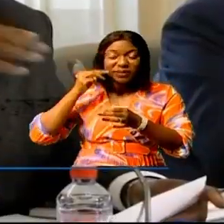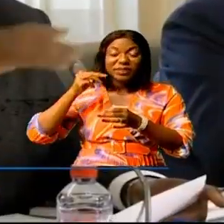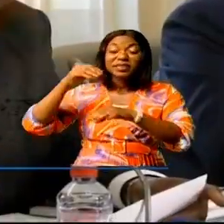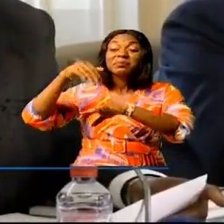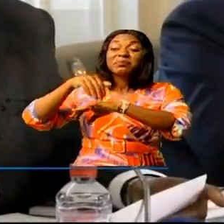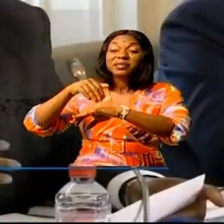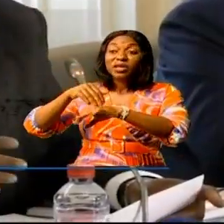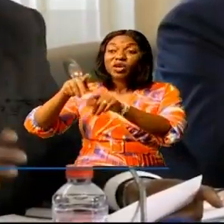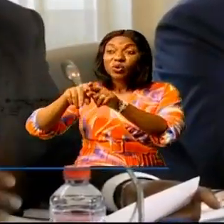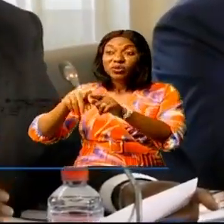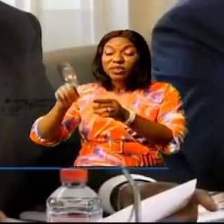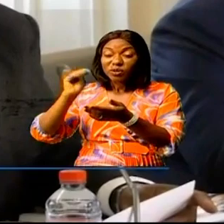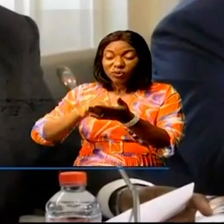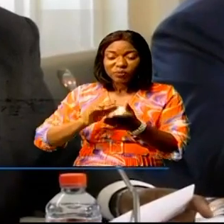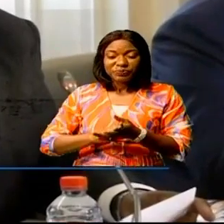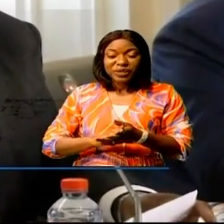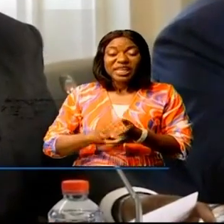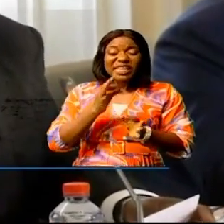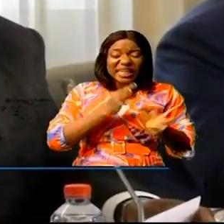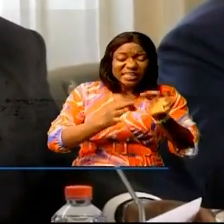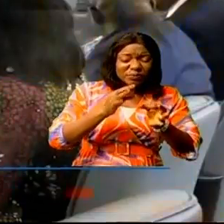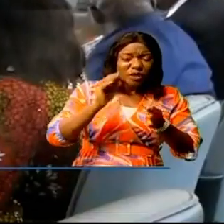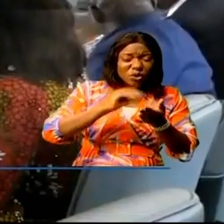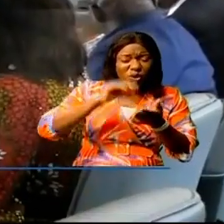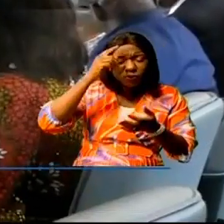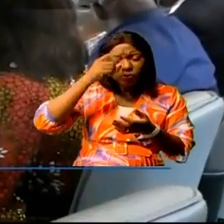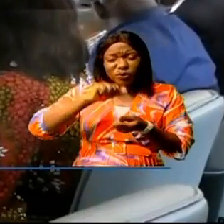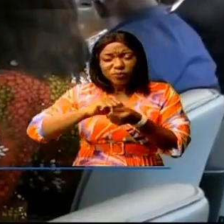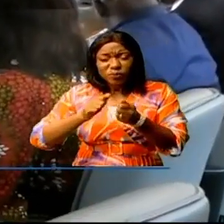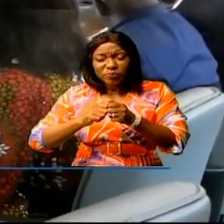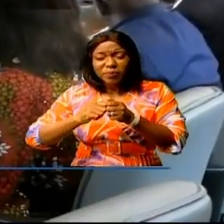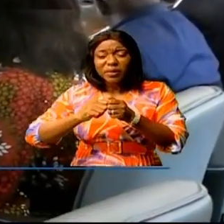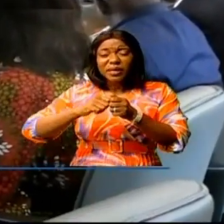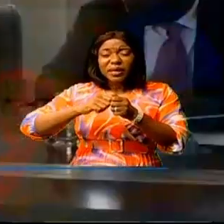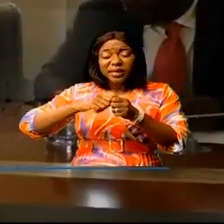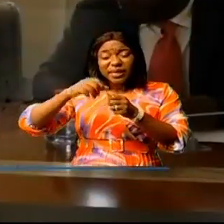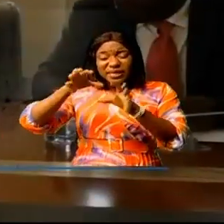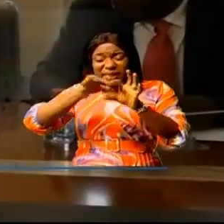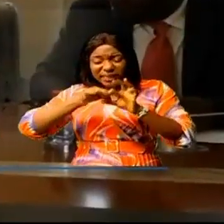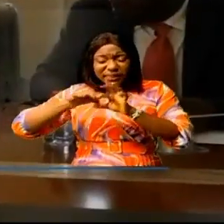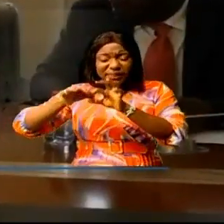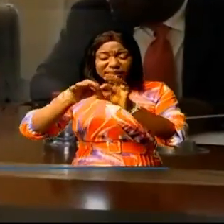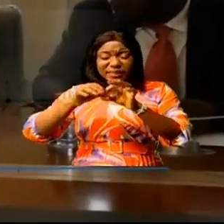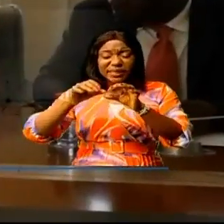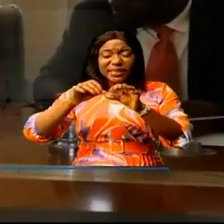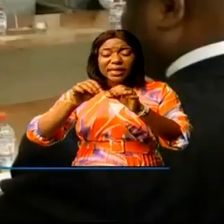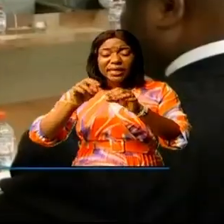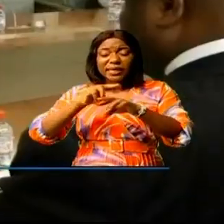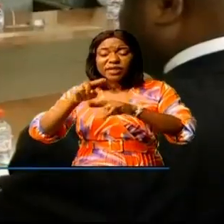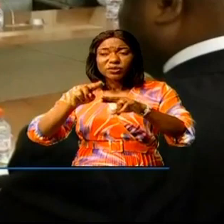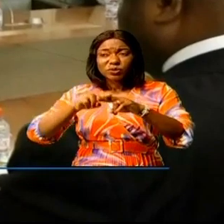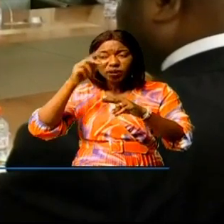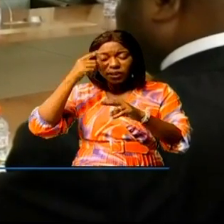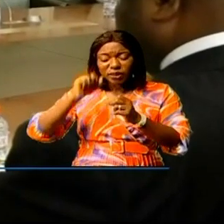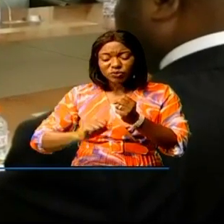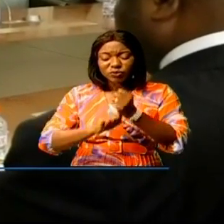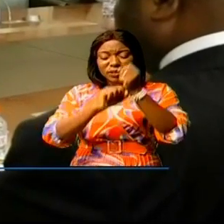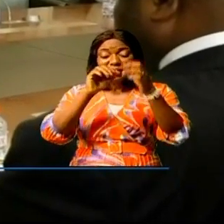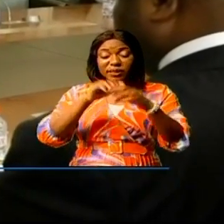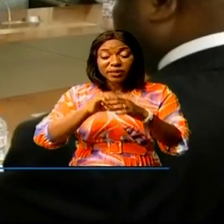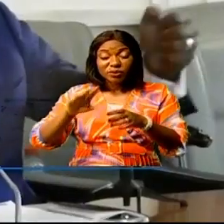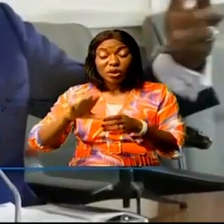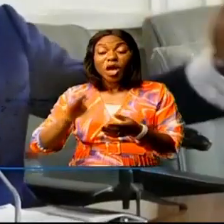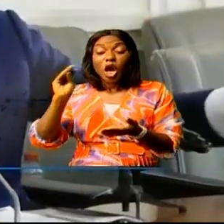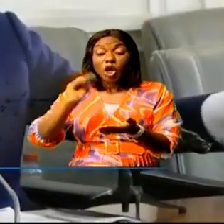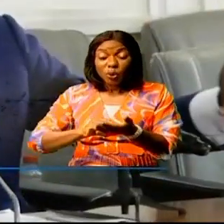brazzavillois a prêché la politique d'unification du territoire et de l'unité nationale soutenue par son secteur. À son tour, le